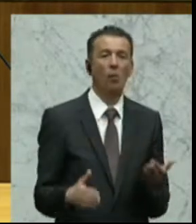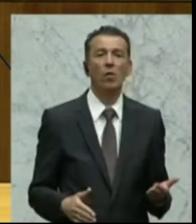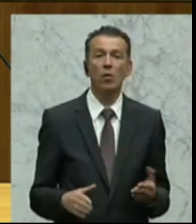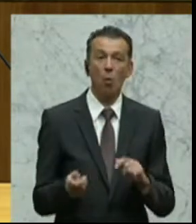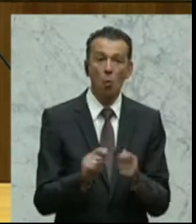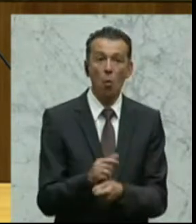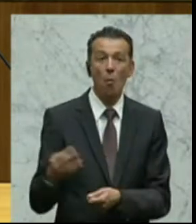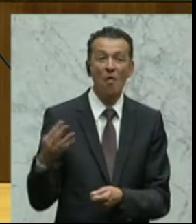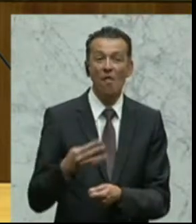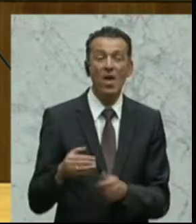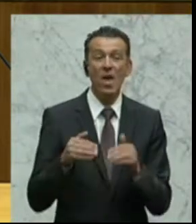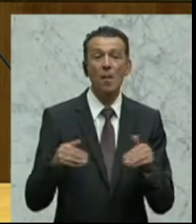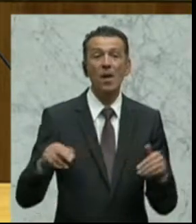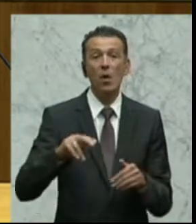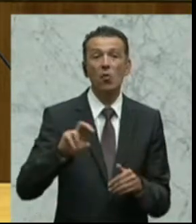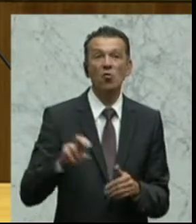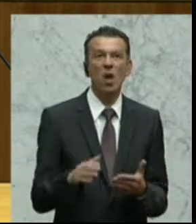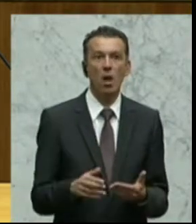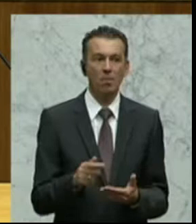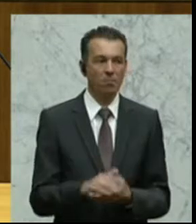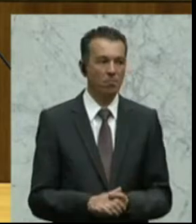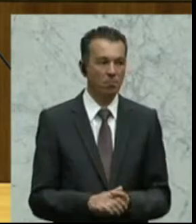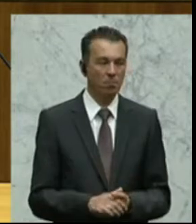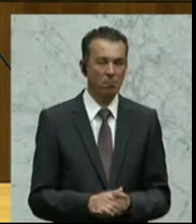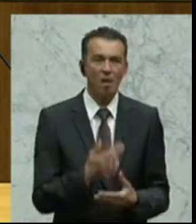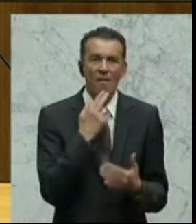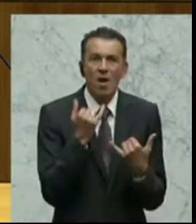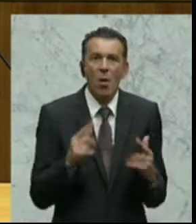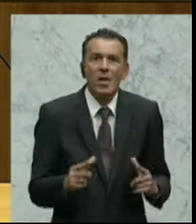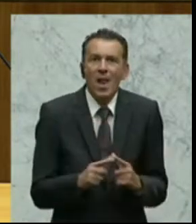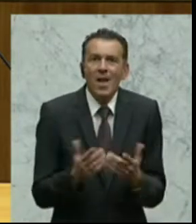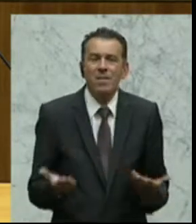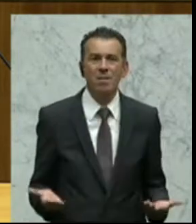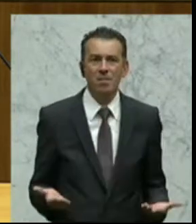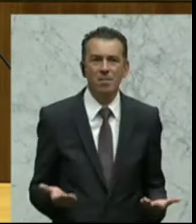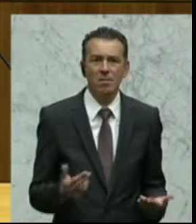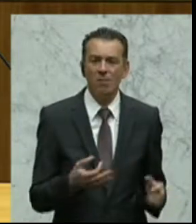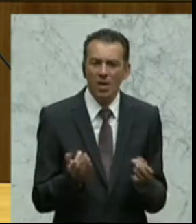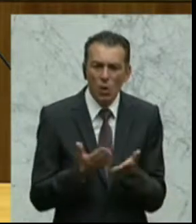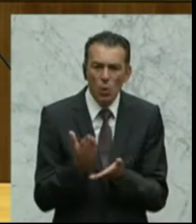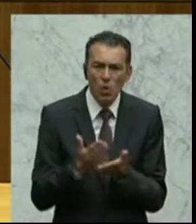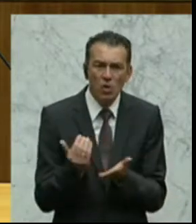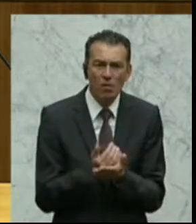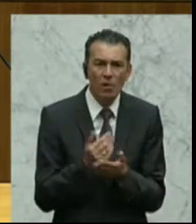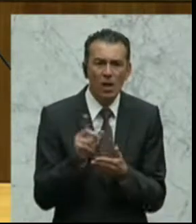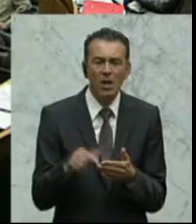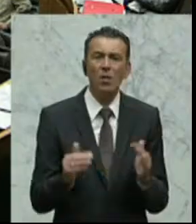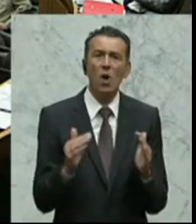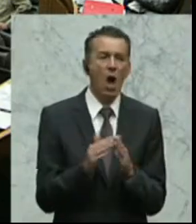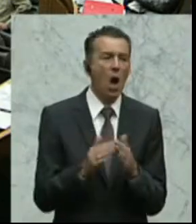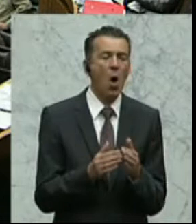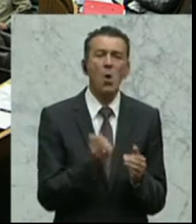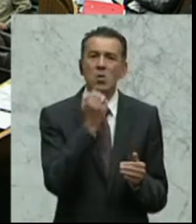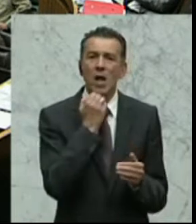Währung. Und da frage ich mich, wer soll sich denn das heutzutage noch leisten können? Welcher Durchschnittsverdiener soll sich ein Haus oder eine Eigentumswohnung